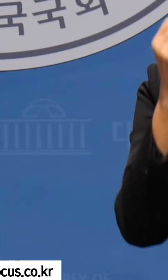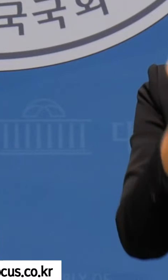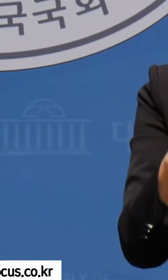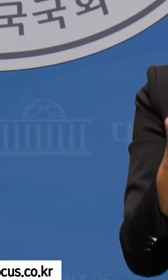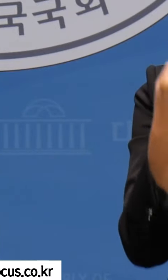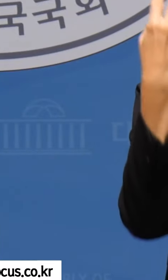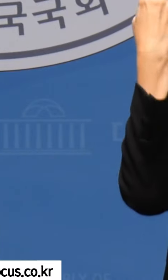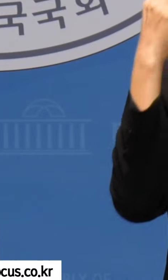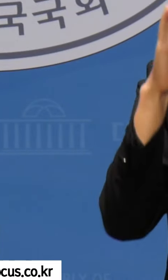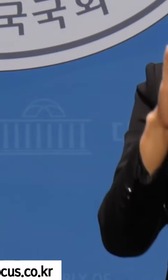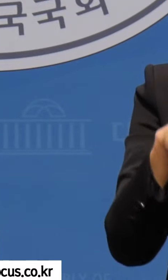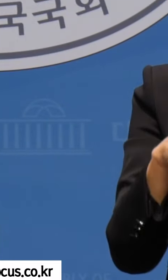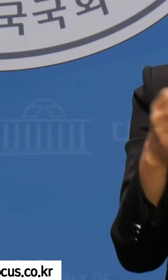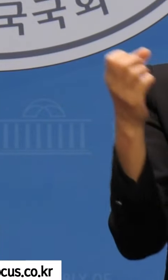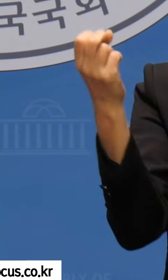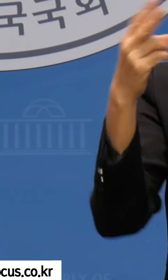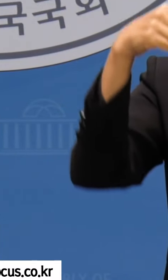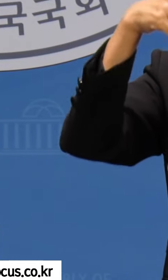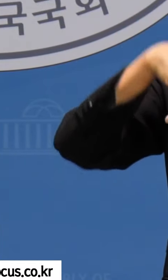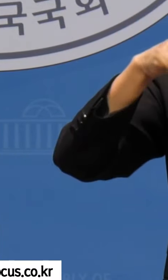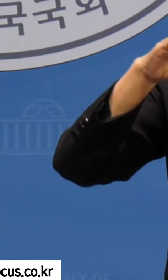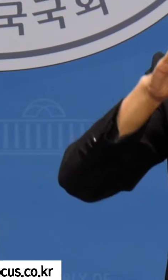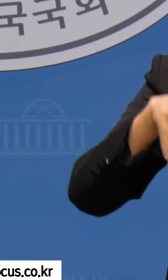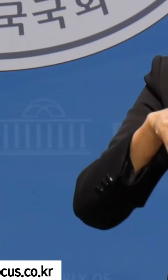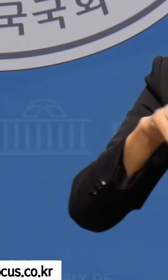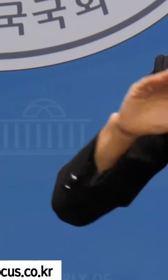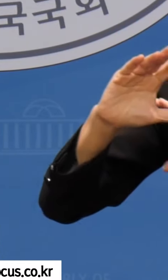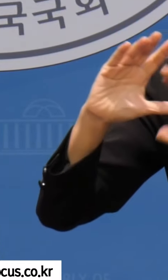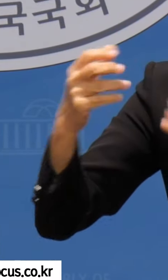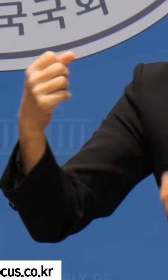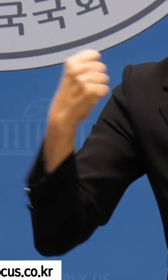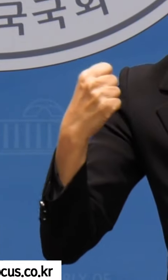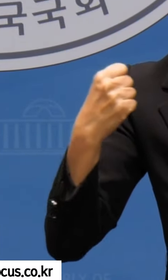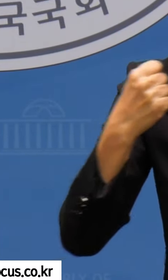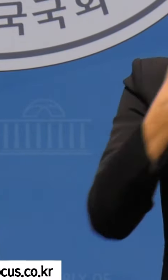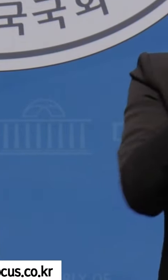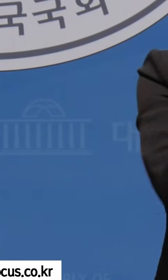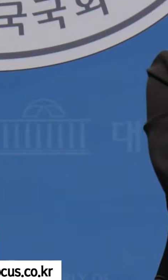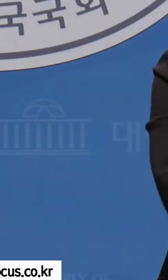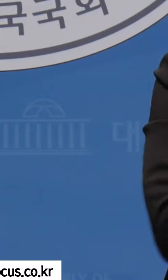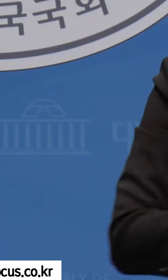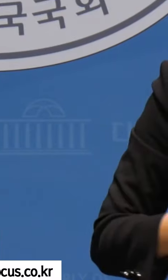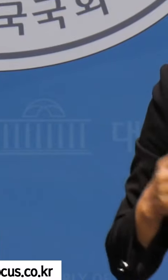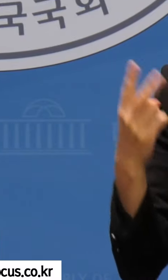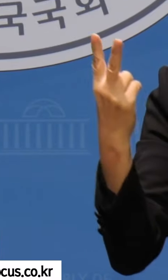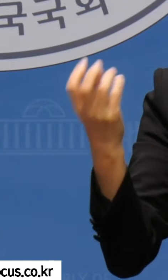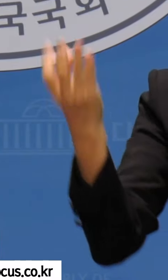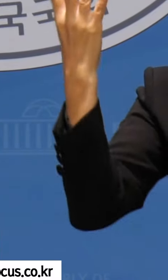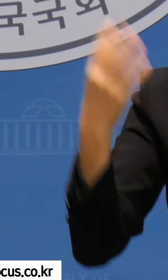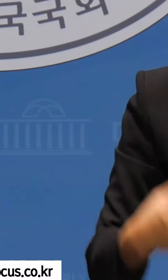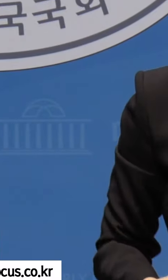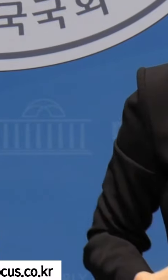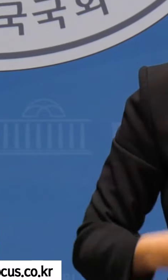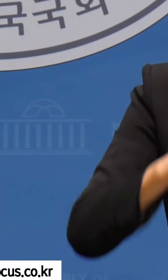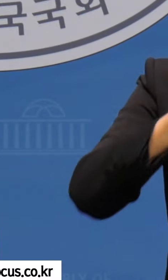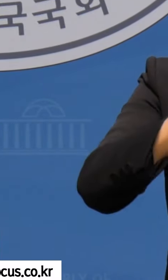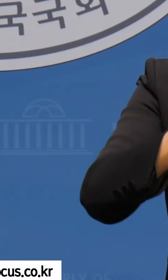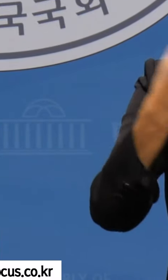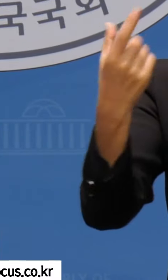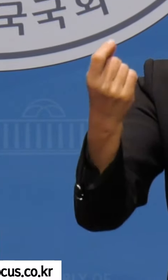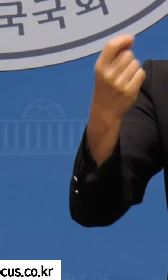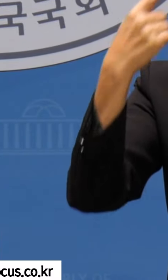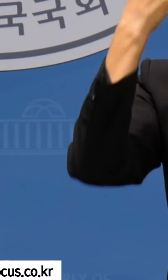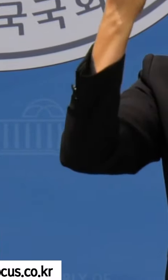선거의 국민의과 더불어민주당은 서로 2대 부를다고 기뻐하고 있습니다 그들에게는